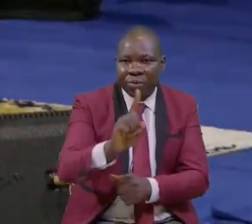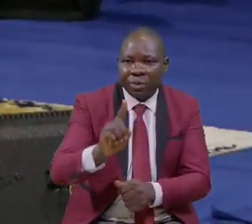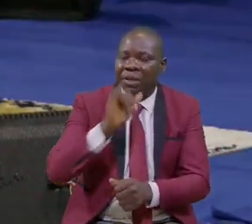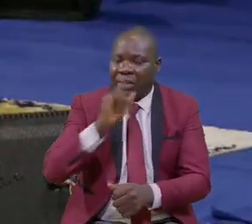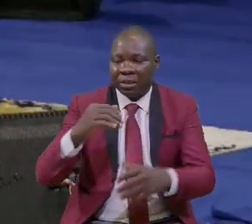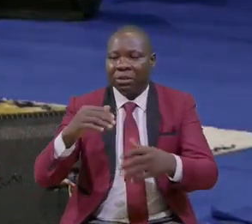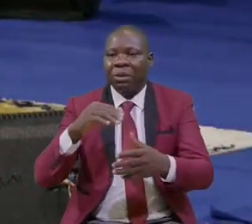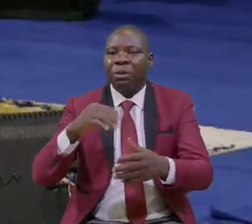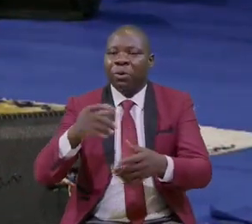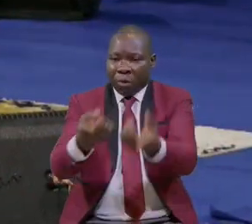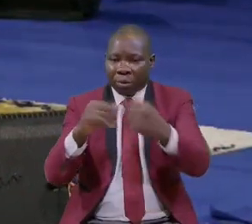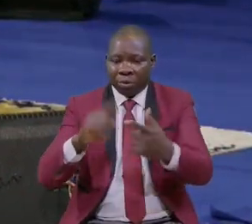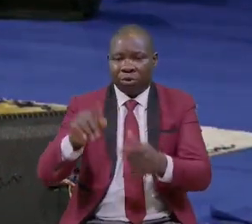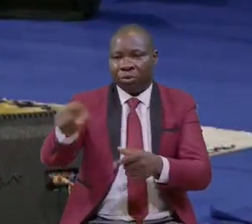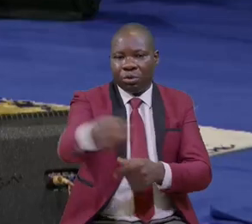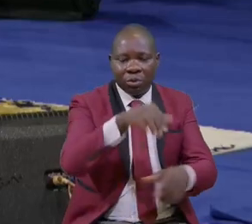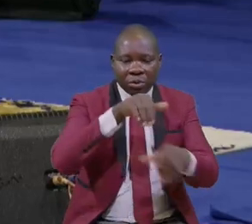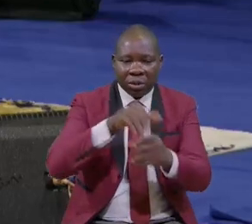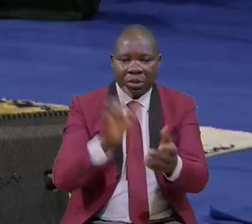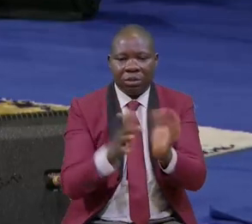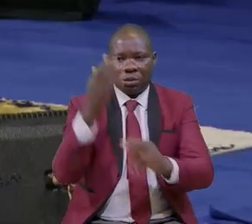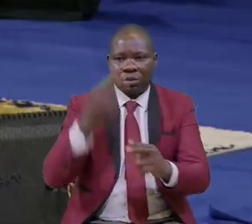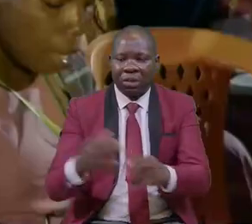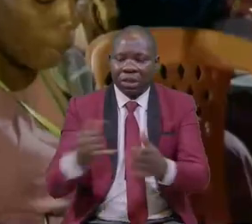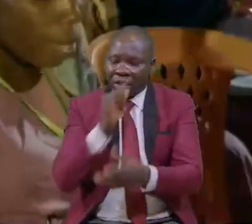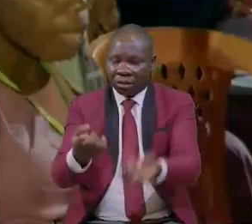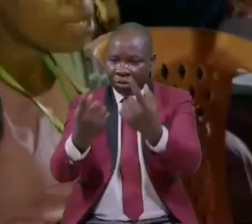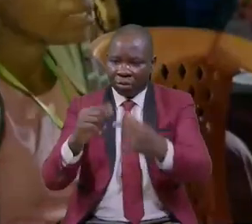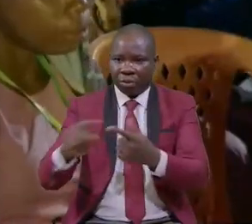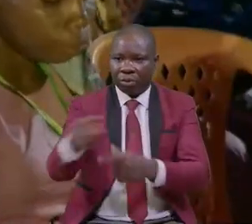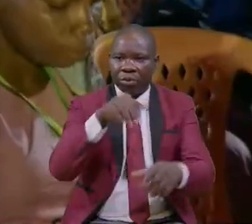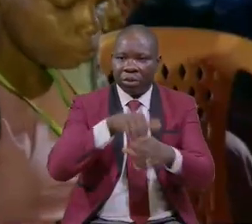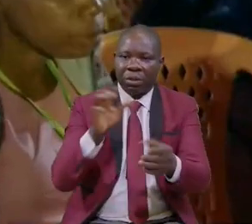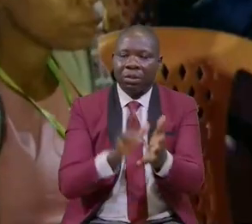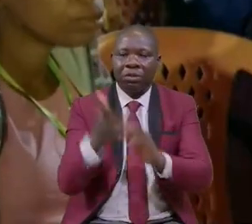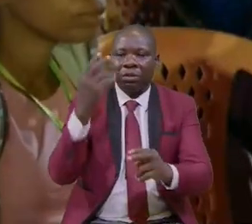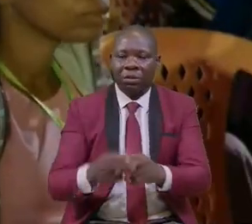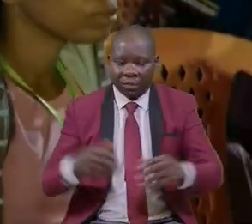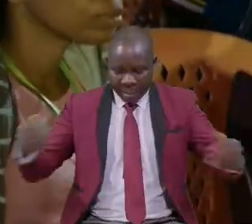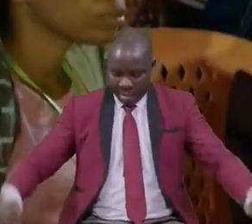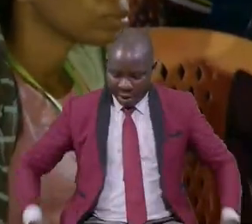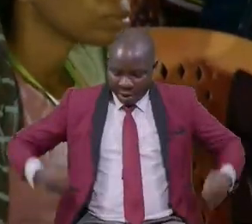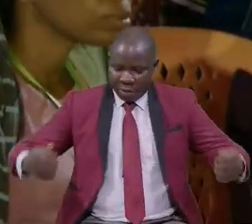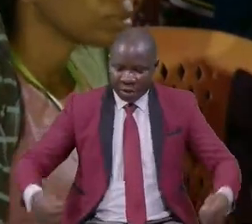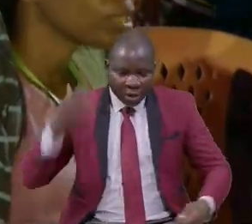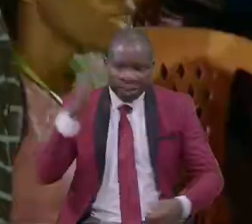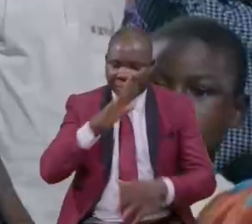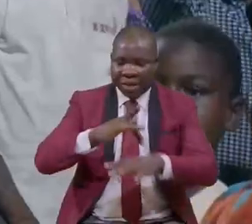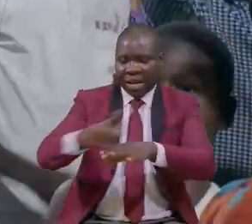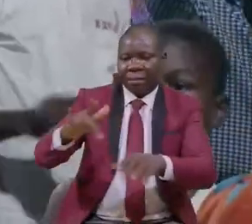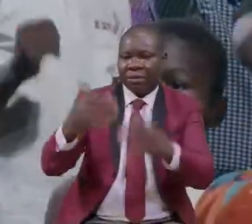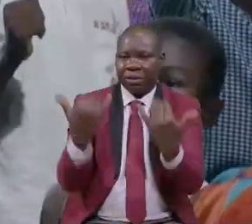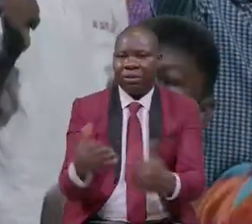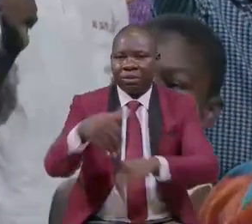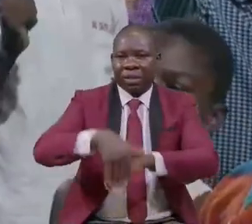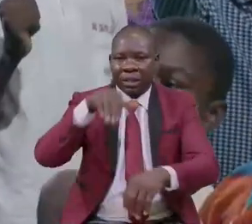ça va t'atteindre là-bas ça va t'atteindre là-bas dans les fauteuils les fauteuils